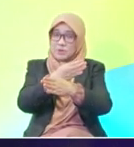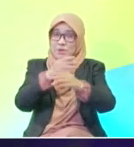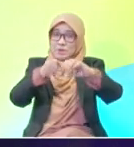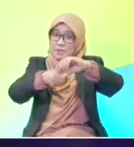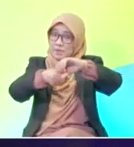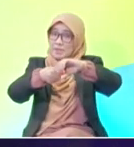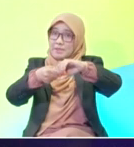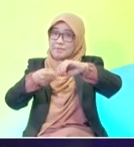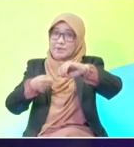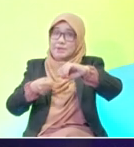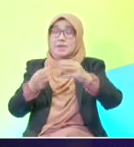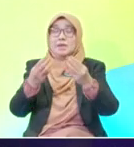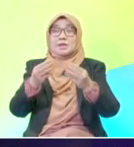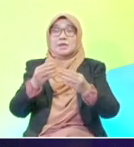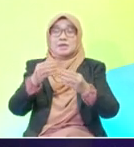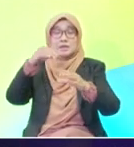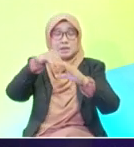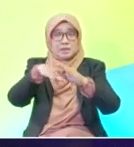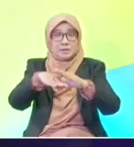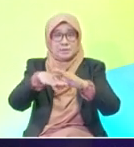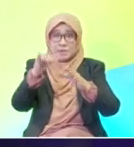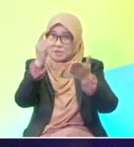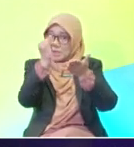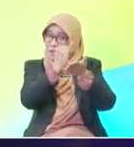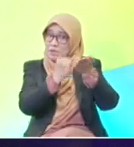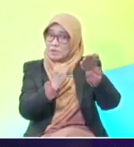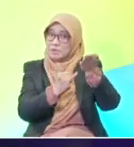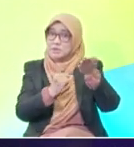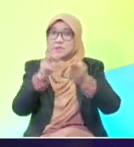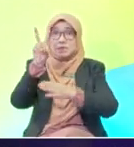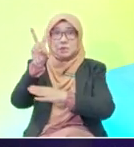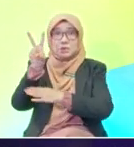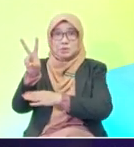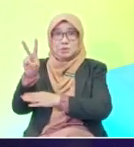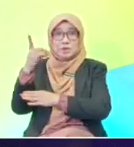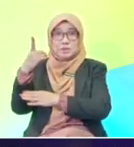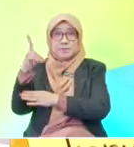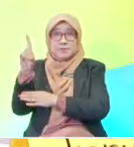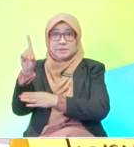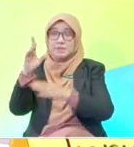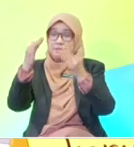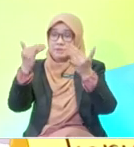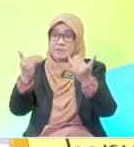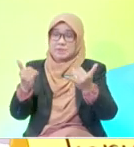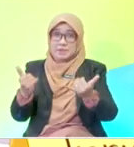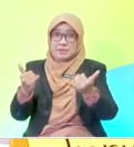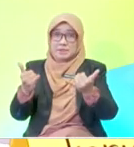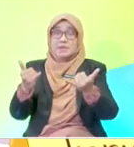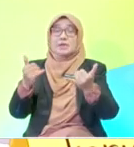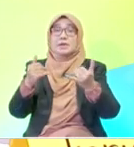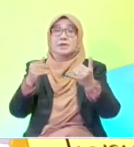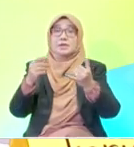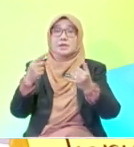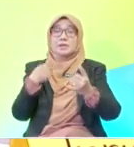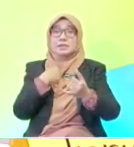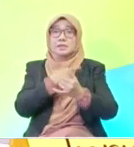dimensi. Sekarang kita nak jadikan parang hilang tadi kepada bentuk tiga dimensi. Okey, jadi cikgu pun dah buat lakaran. Abang Fizi cuba angkat